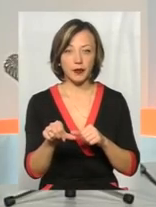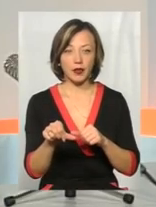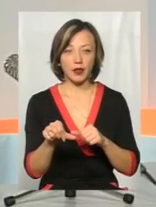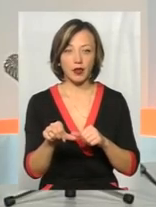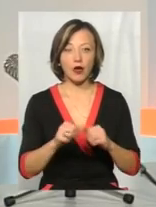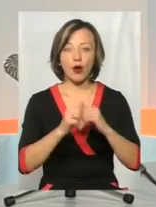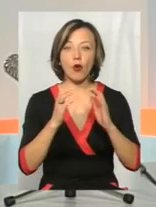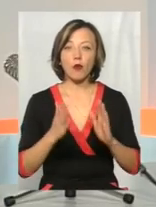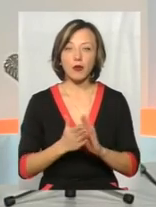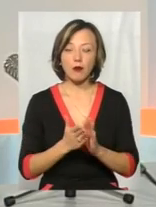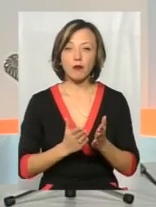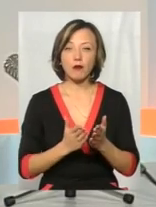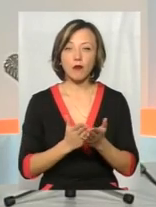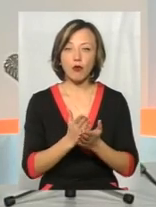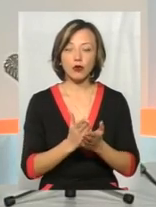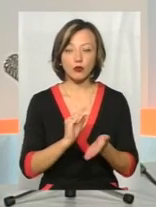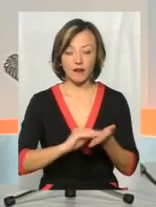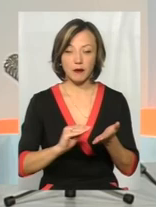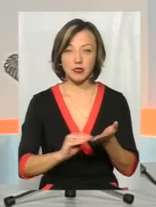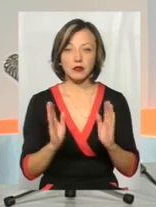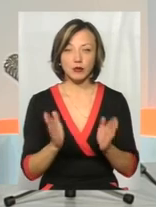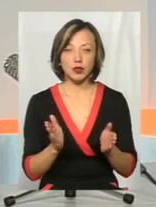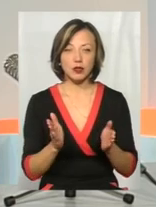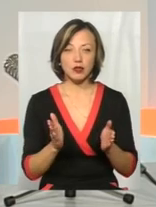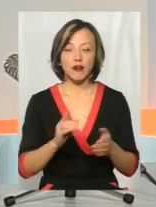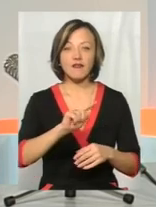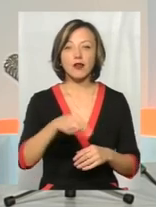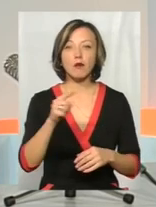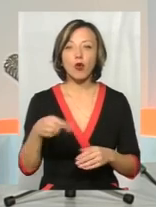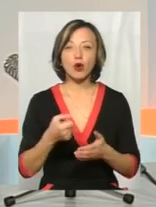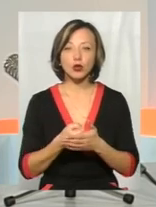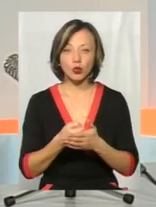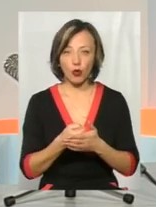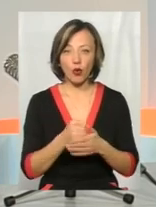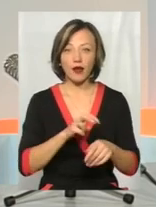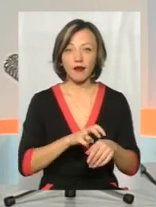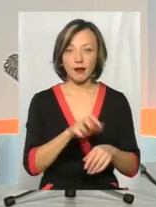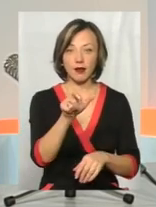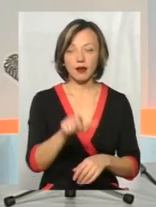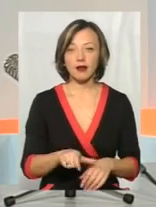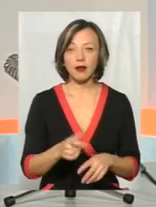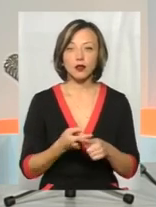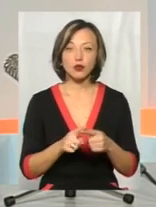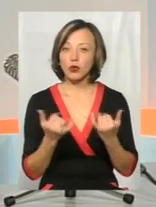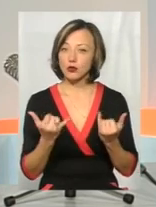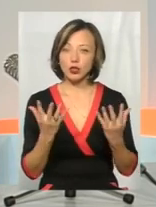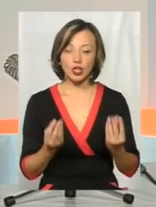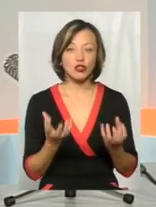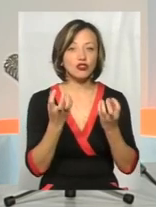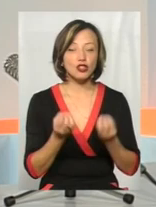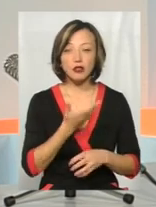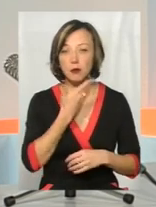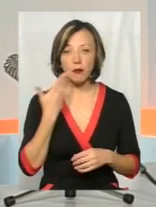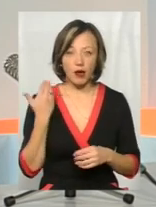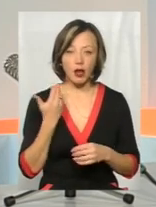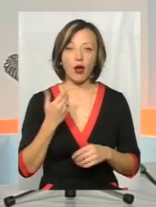об'єму послуги будуть ще виписані, скажімо так, вимоги до надавача послуг. Цього на сьогодні немає. І